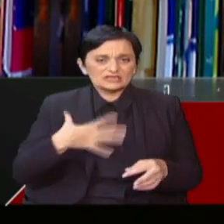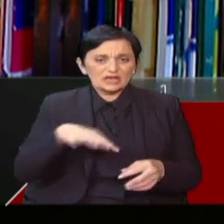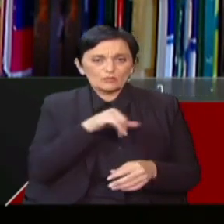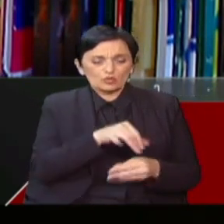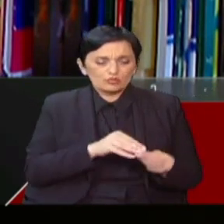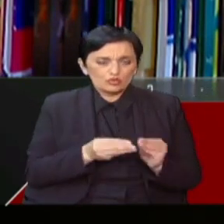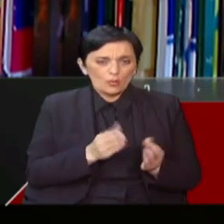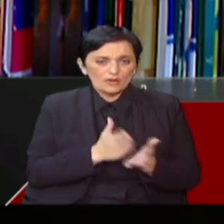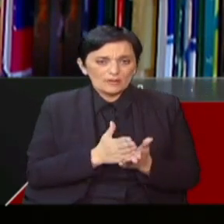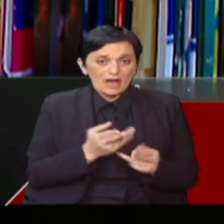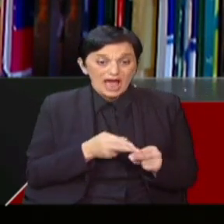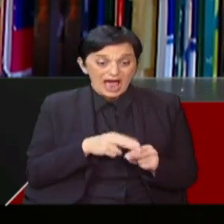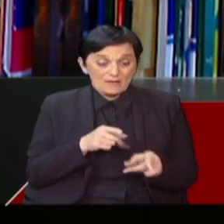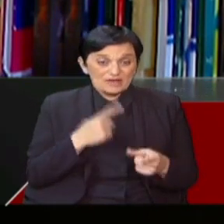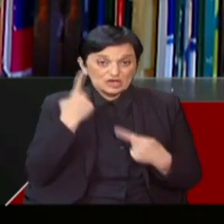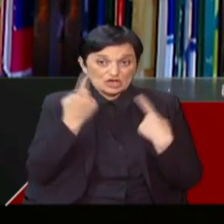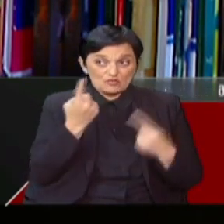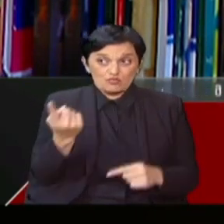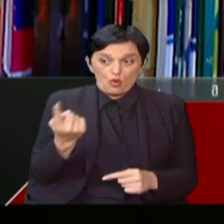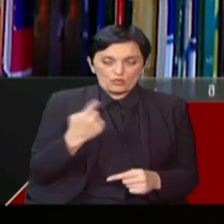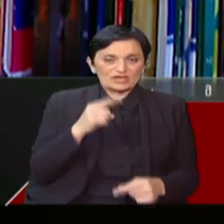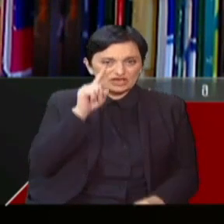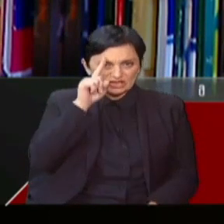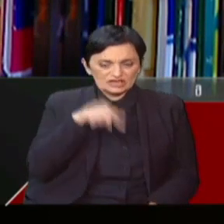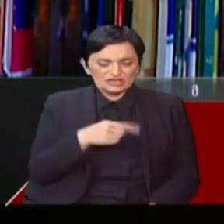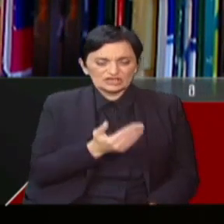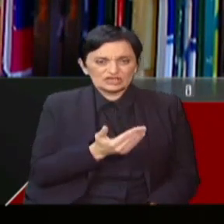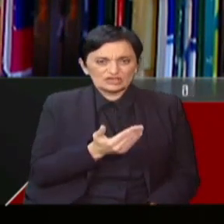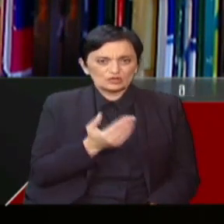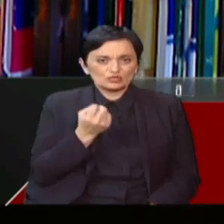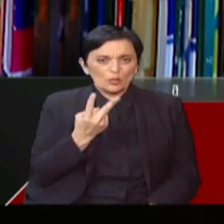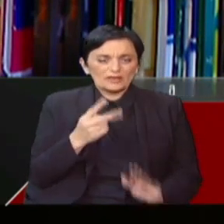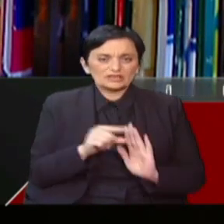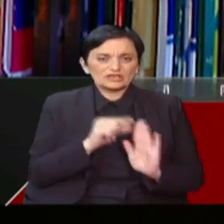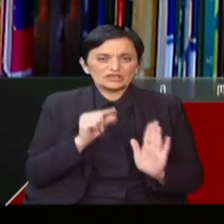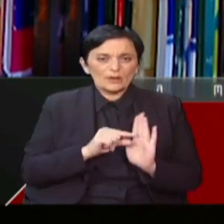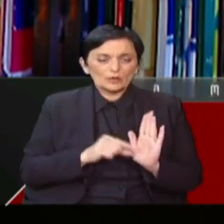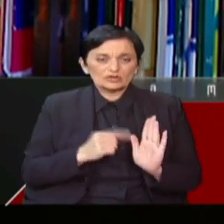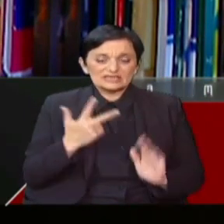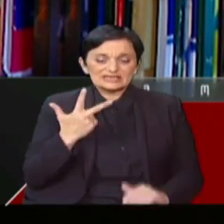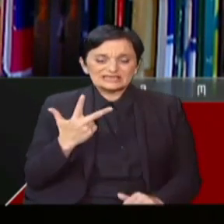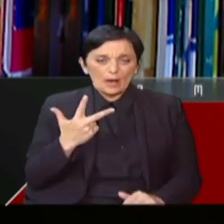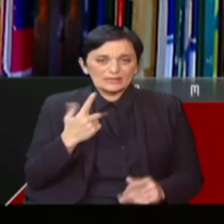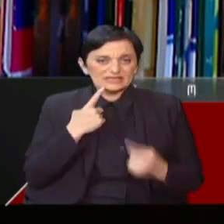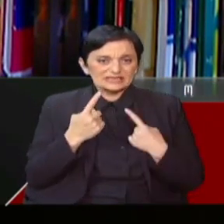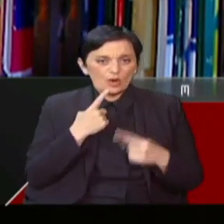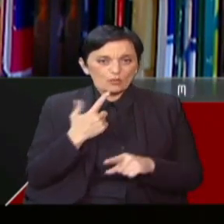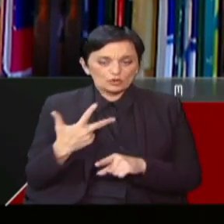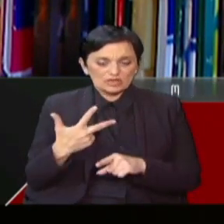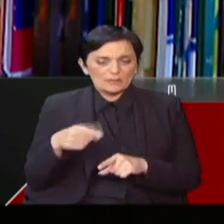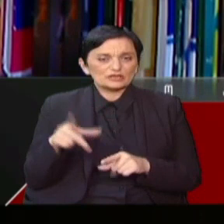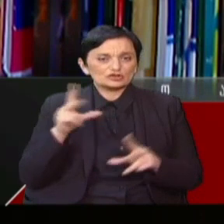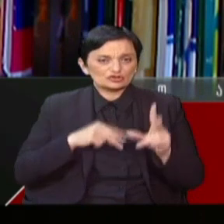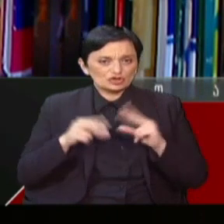აქვს პრობლემა. ამ გამოსული ინფორმაციიდან თქვენ იცით, რომ ამ შემთხვევაში 12 რეკომენდაციიდან 3-ზე არის საუბარი, რომ